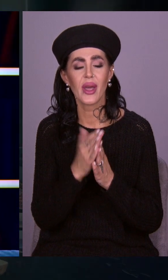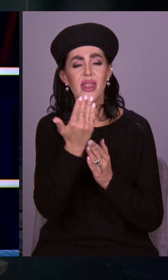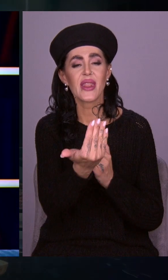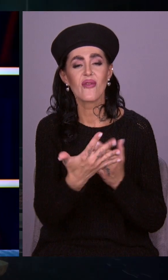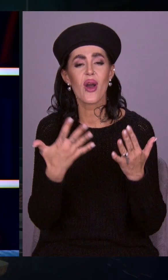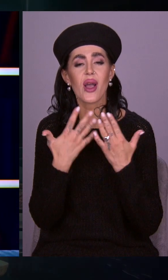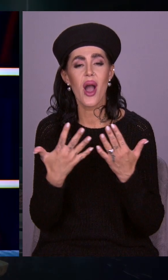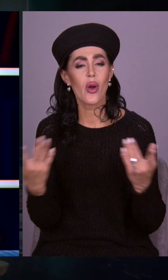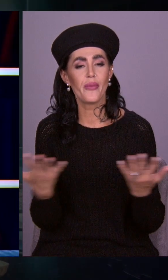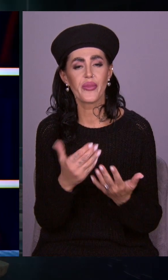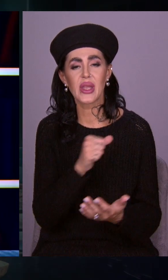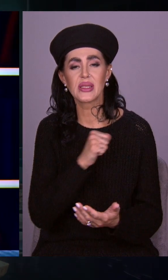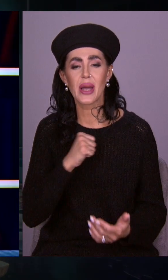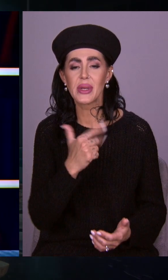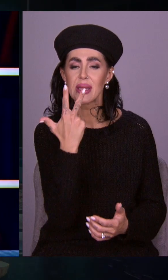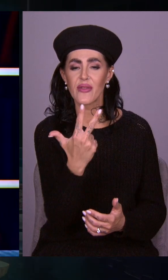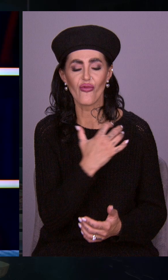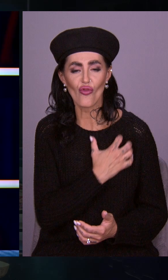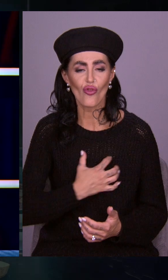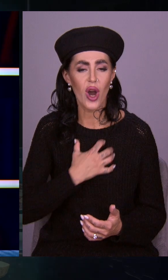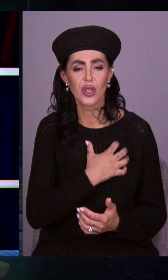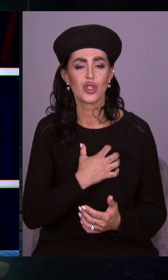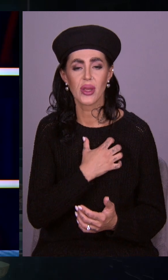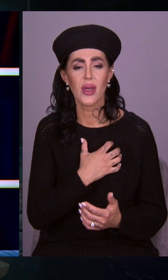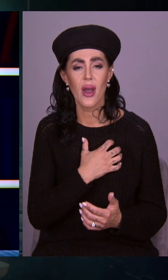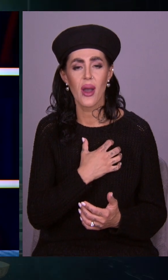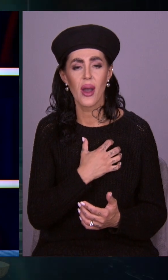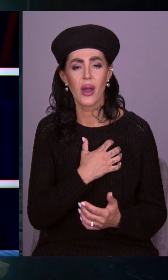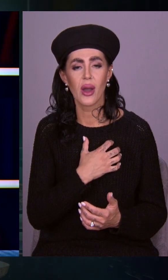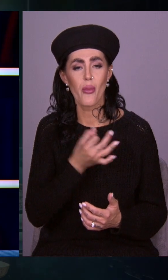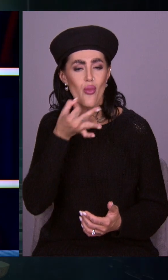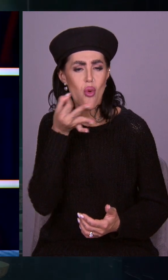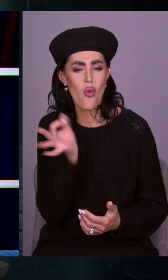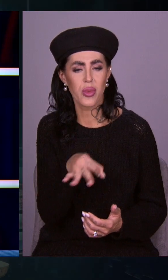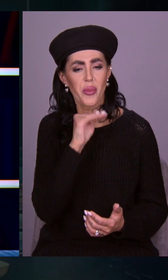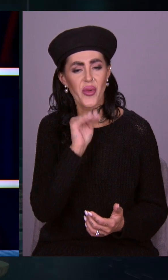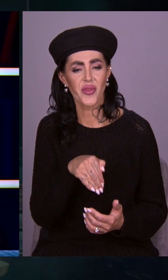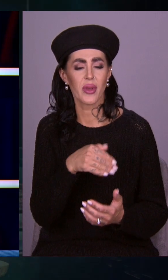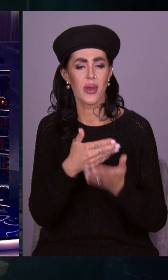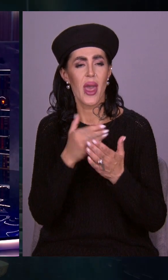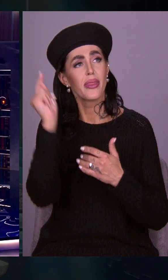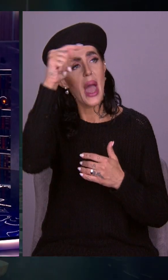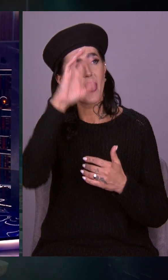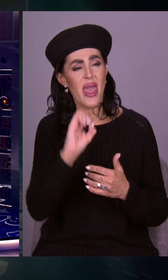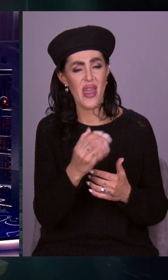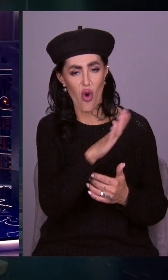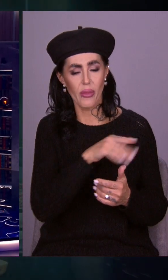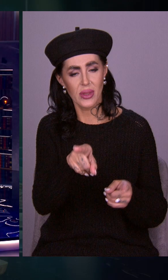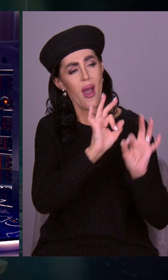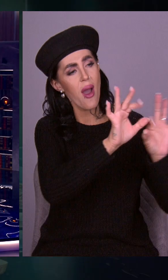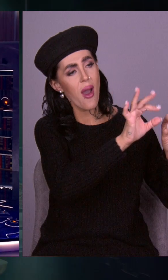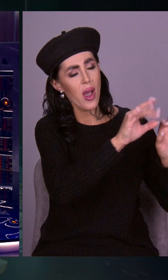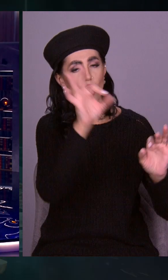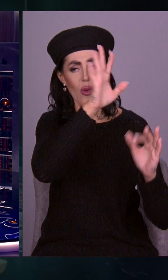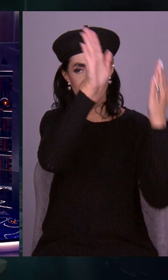топ-3 українських митців, про яких би ти розповіла європейцям, щоб вони